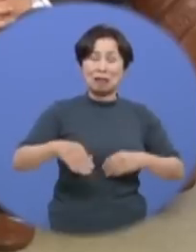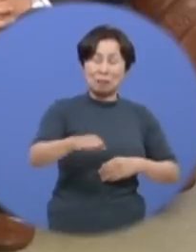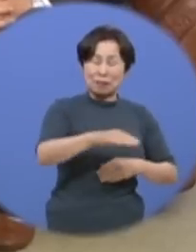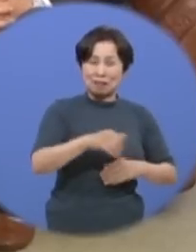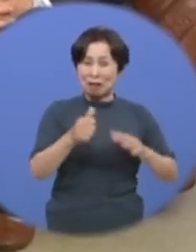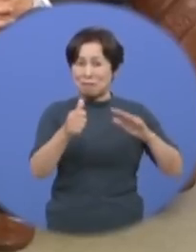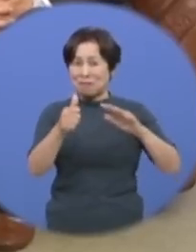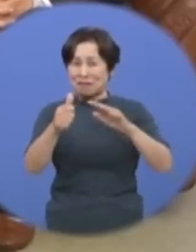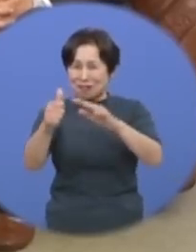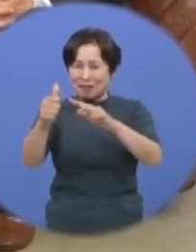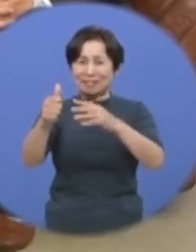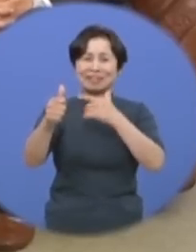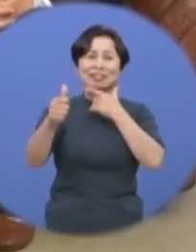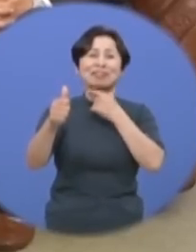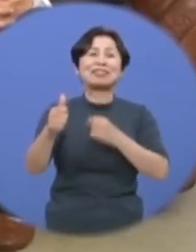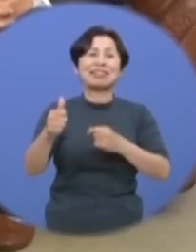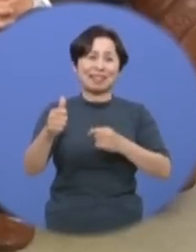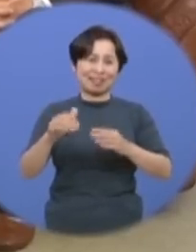うわあ